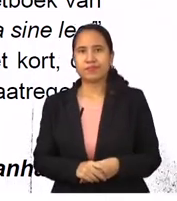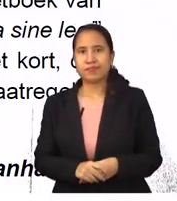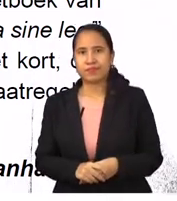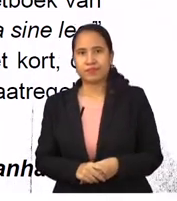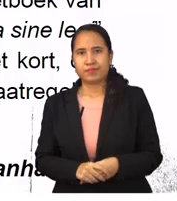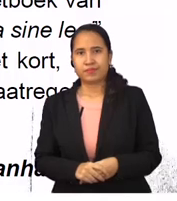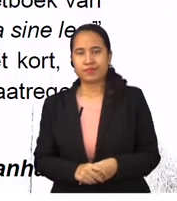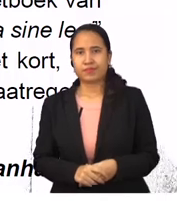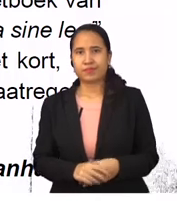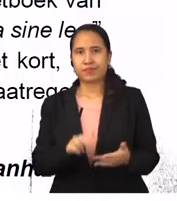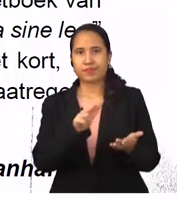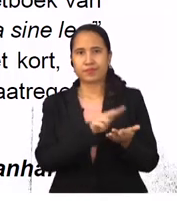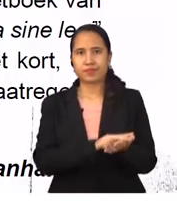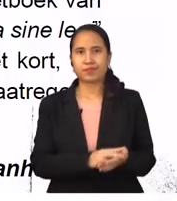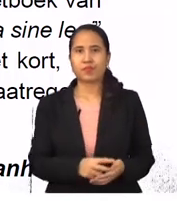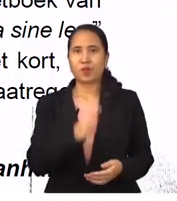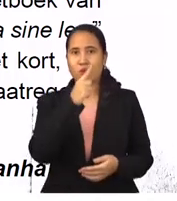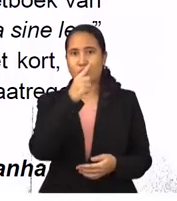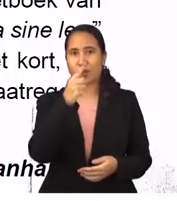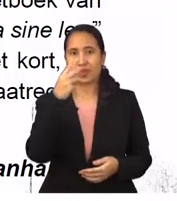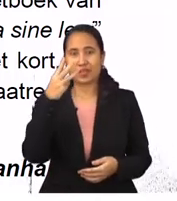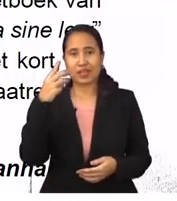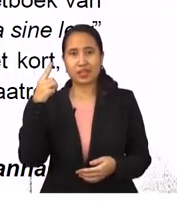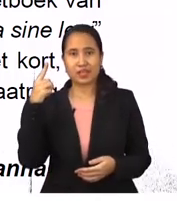Artikel 131 van de Grondwet.